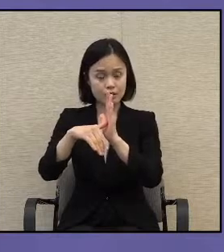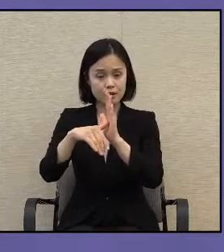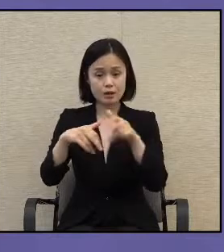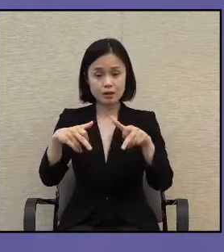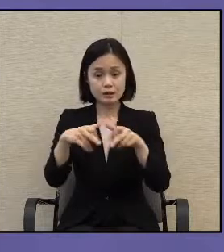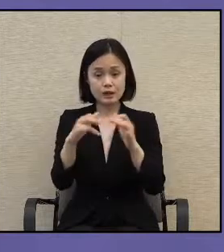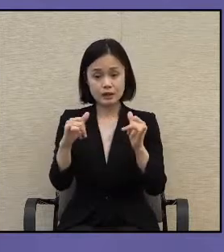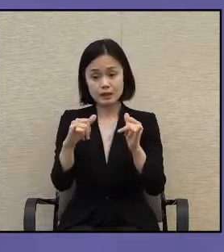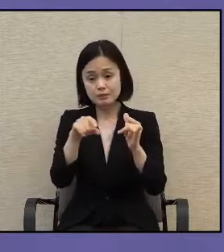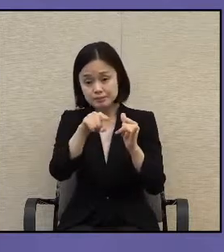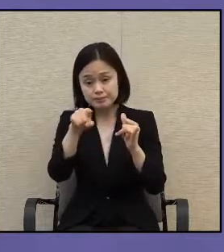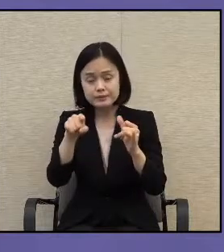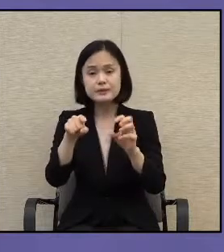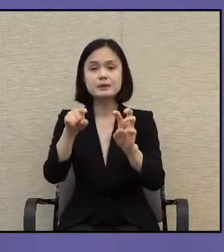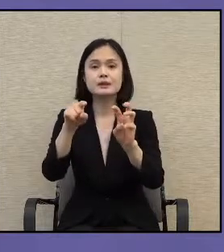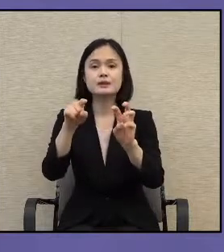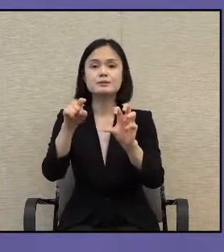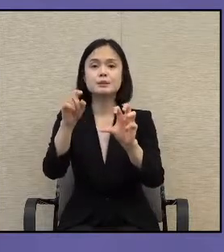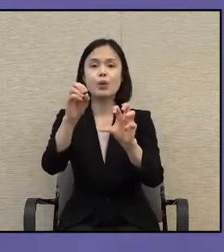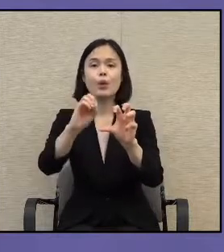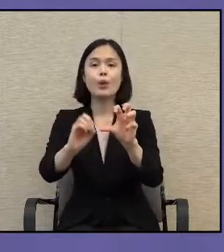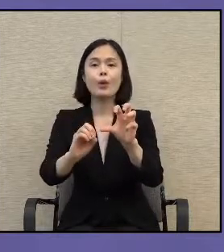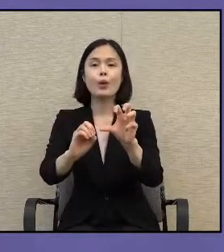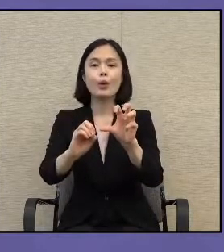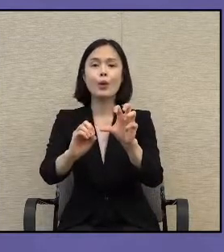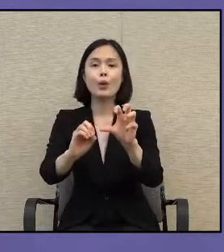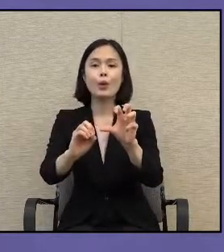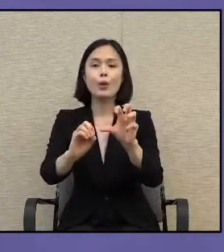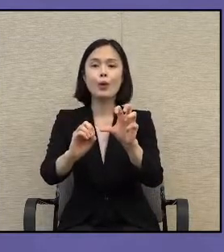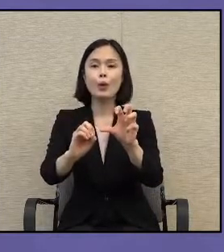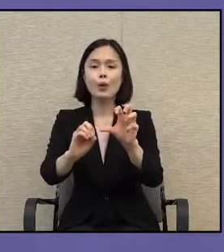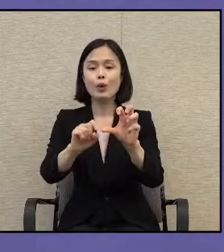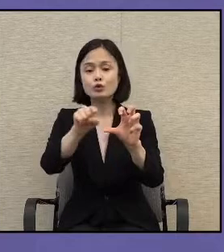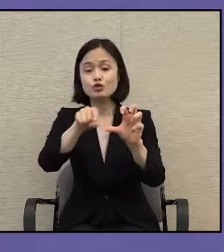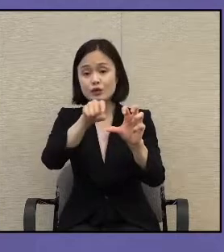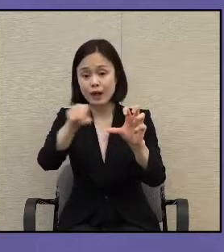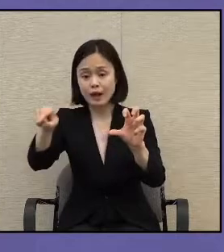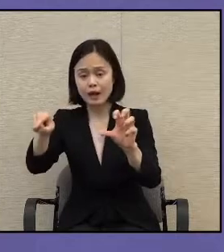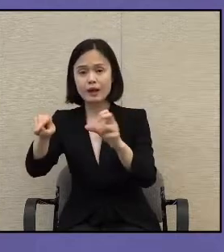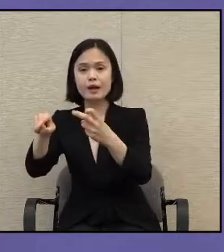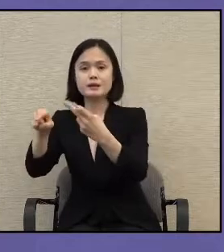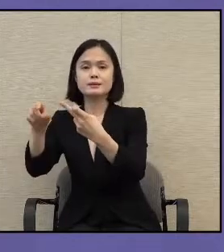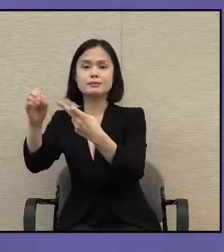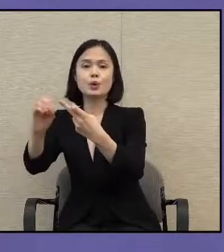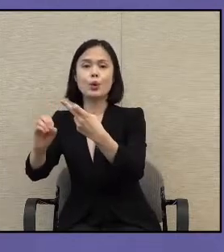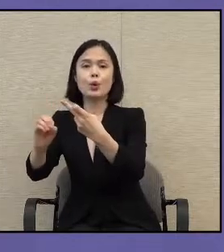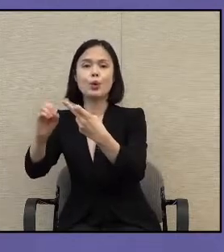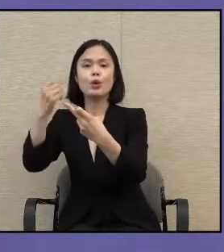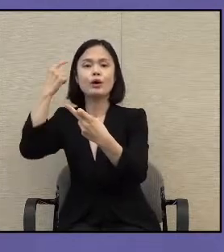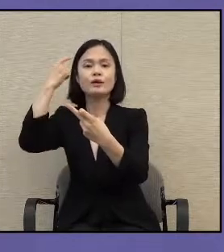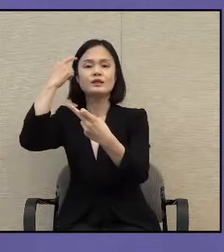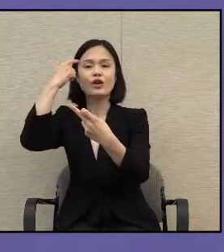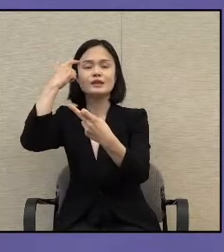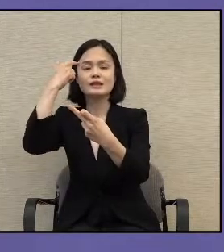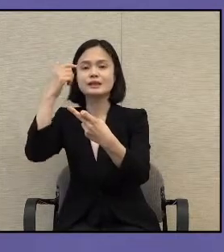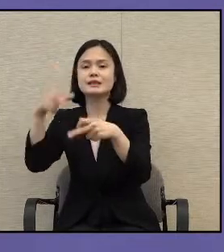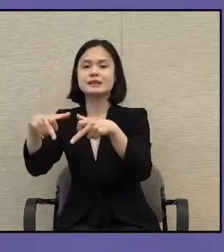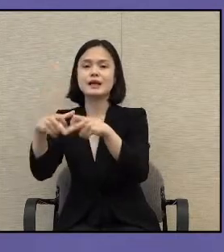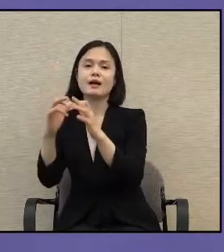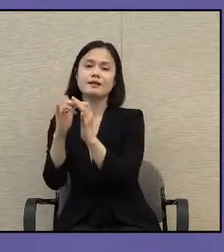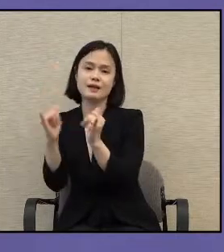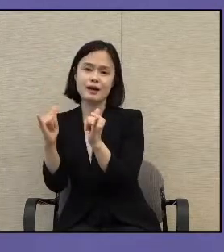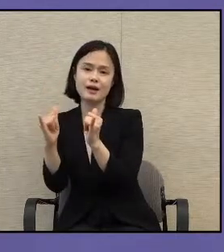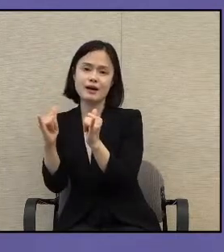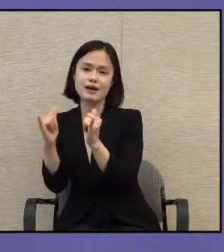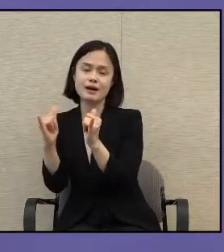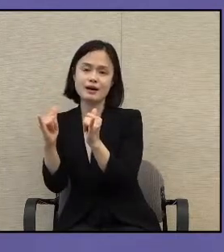장애자들이 35% 정도인데 12% 정도만이 정신장애자는 전체 장애자에 비해서도